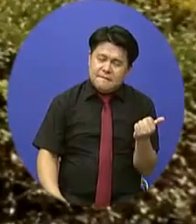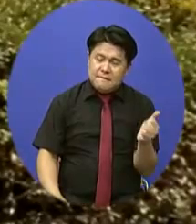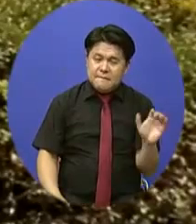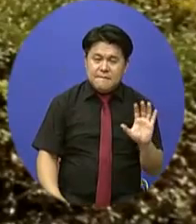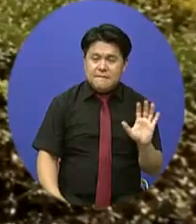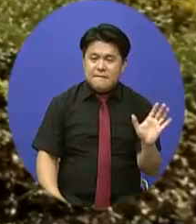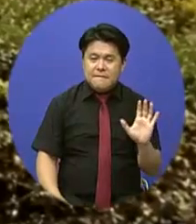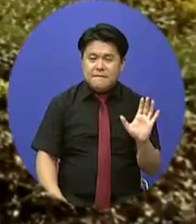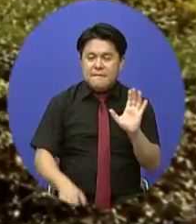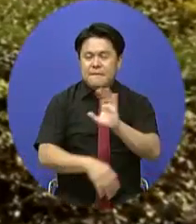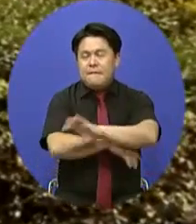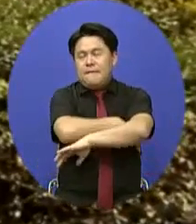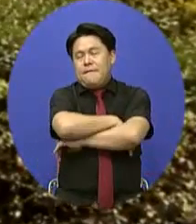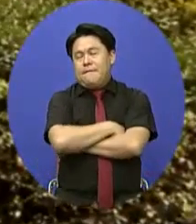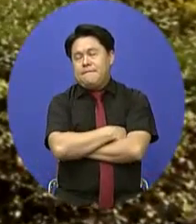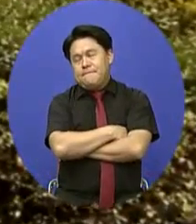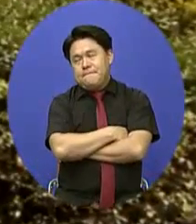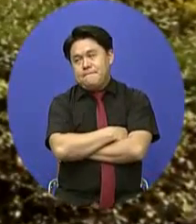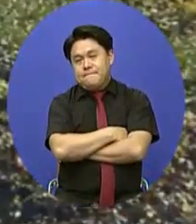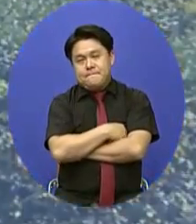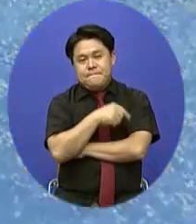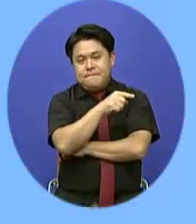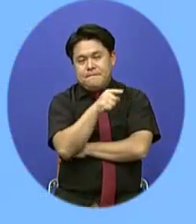저리 갈까